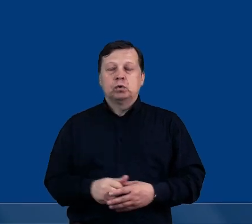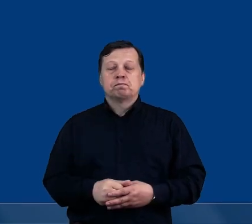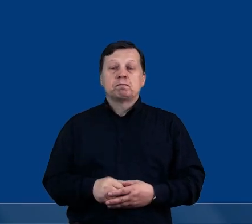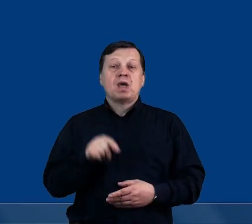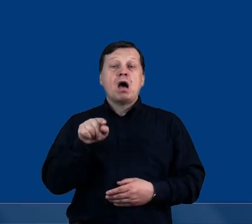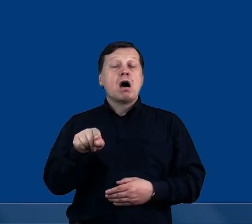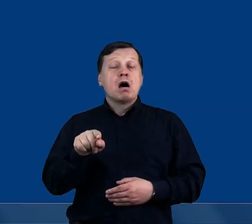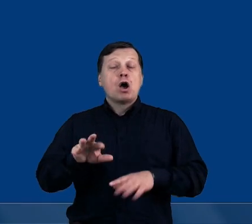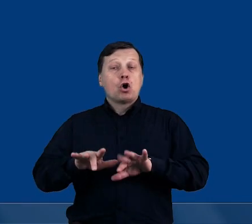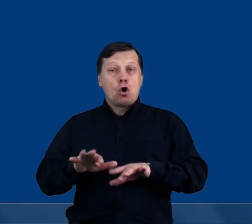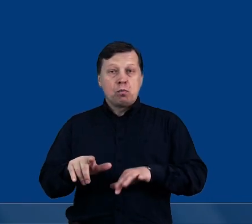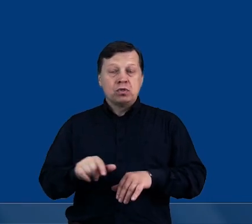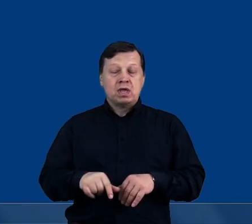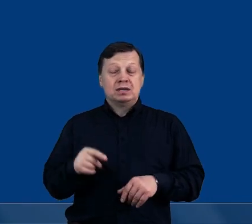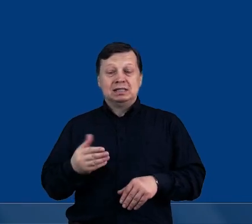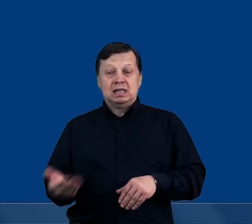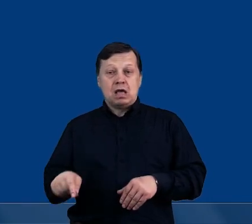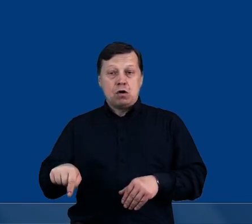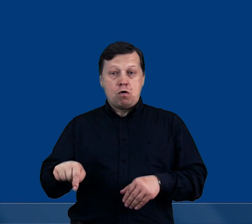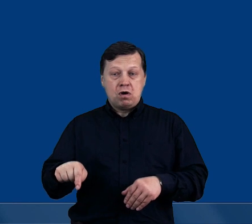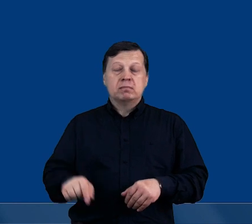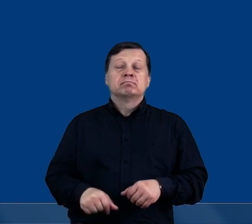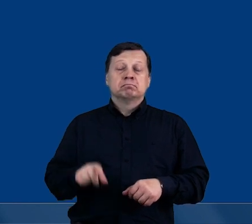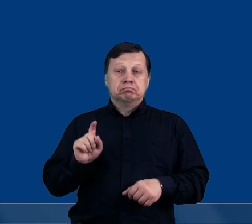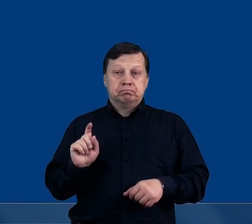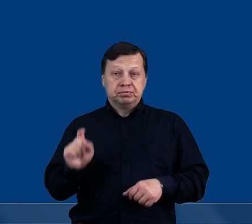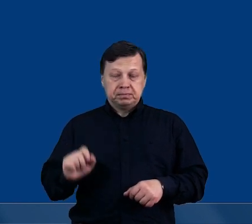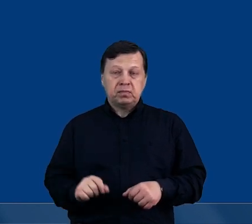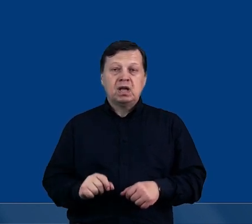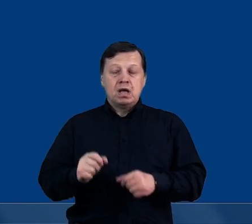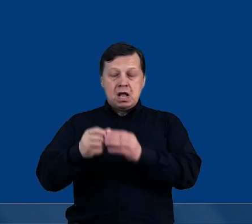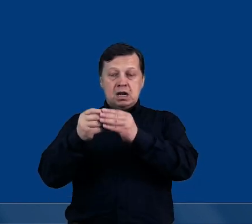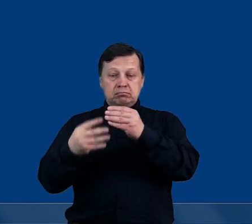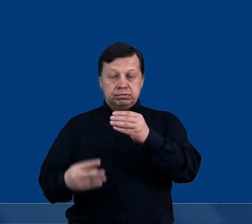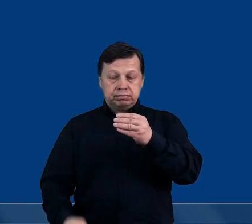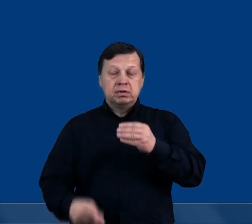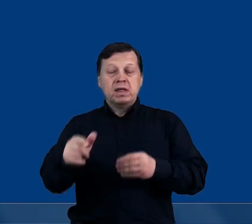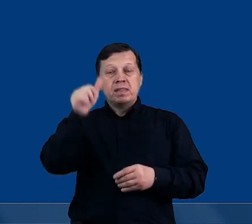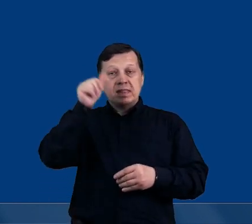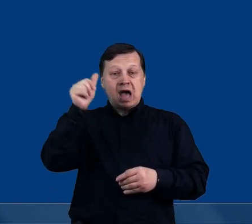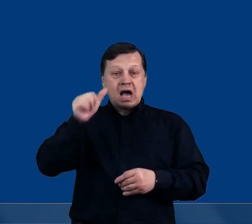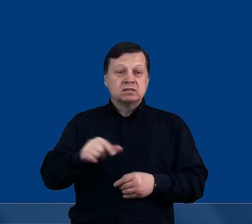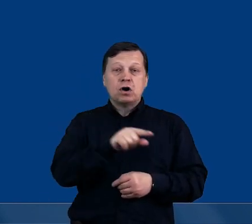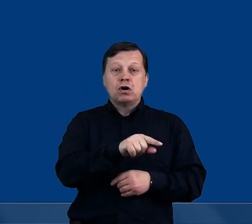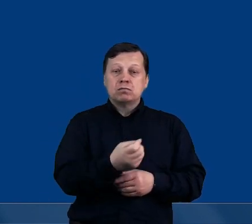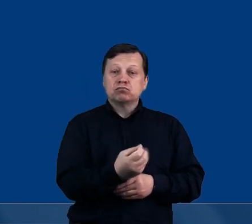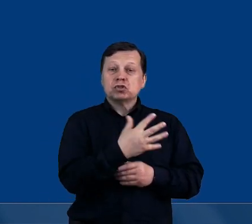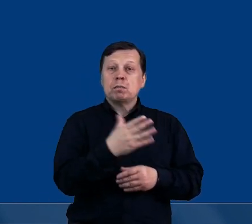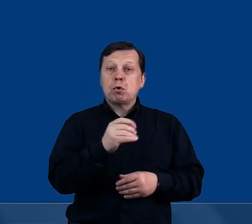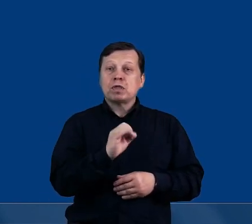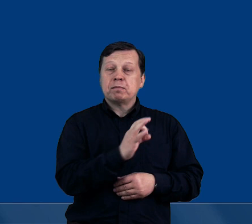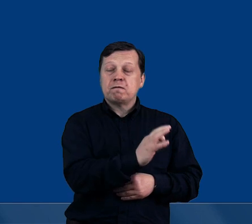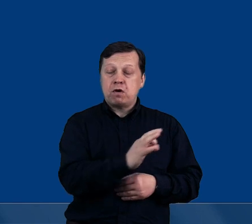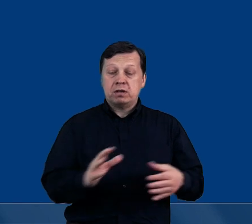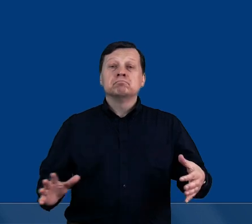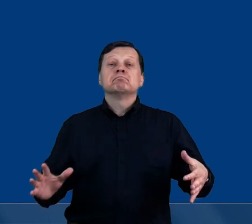W komputerze kliknij na ikonkę sieci w prawym dolnym rogu ekranu i z listy wybierz nazwę, którą odczytałeś z wyświetlacza na